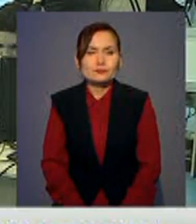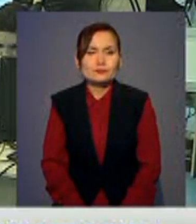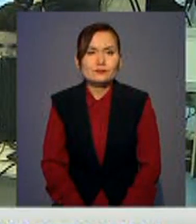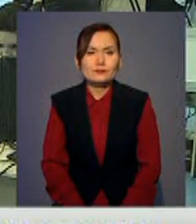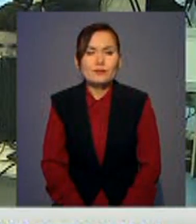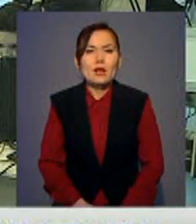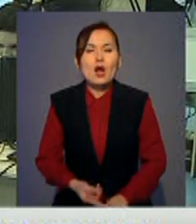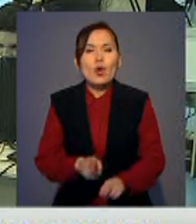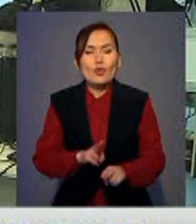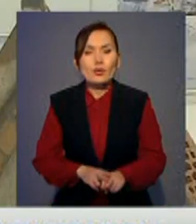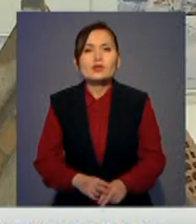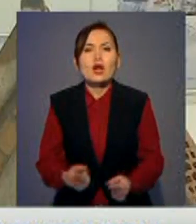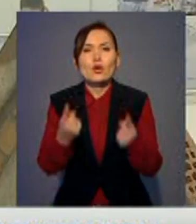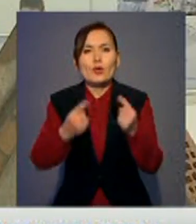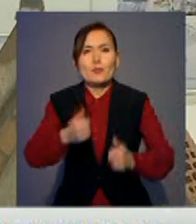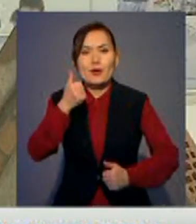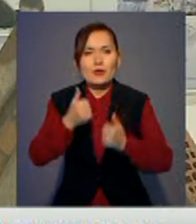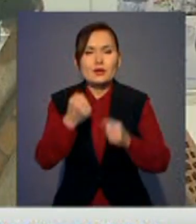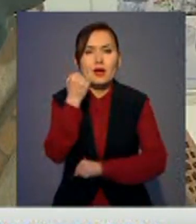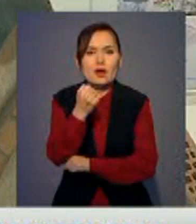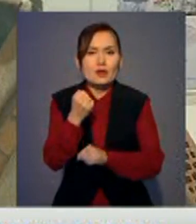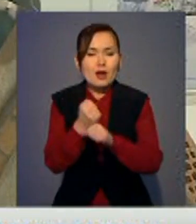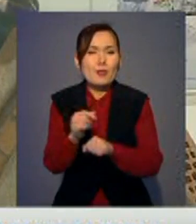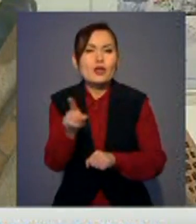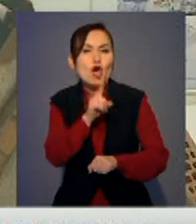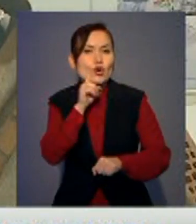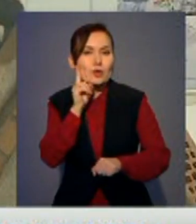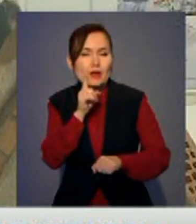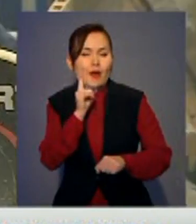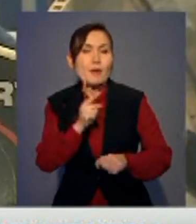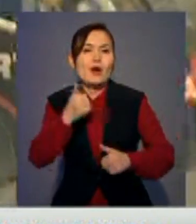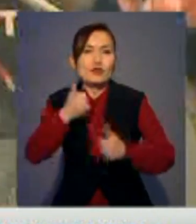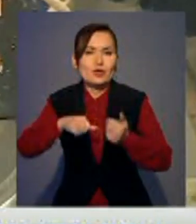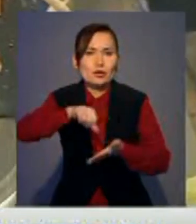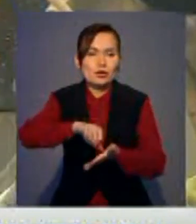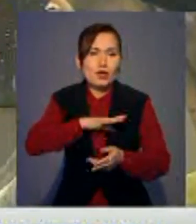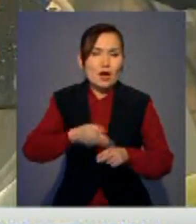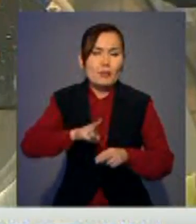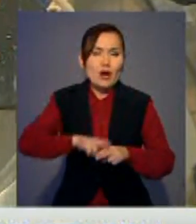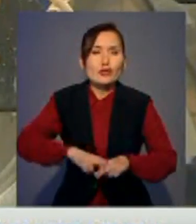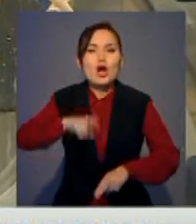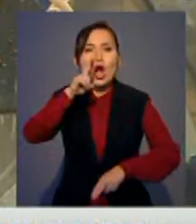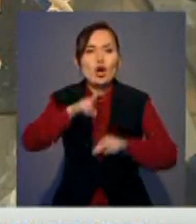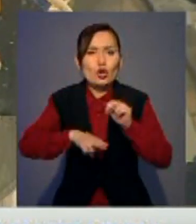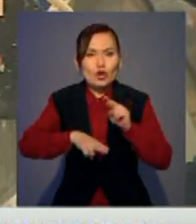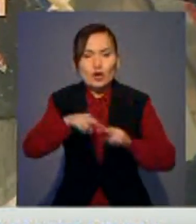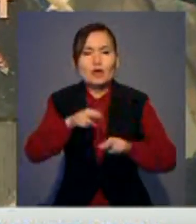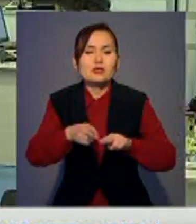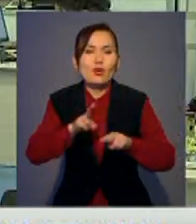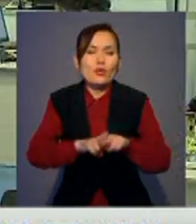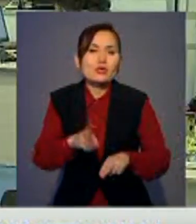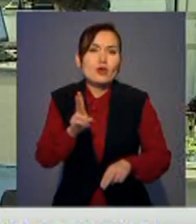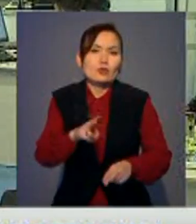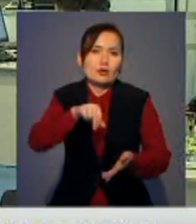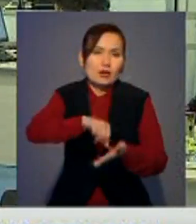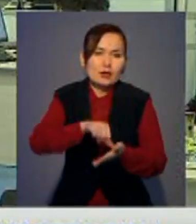World Skills байқауына жалпы саны 300-ден аса студент қатысты. Олардың бірі құрылыс саласына машықтанса, енді бірі қолынан бал